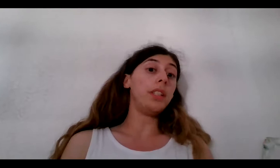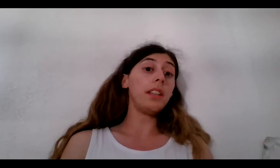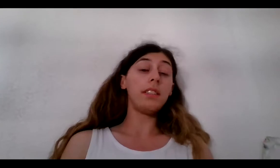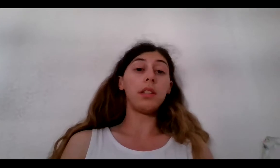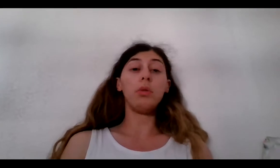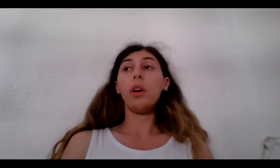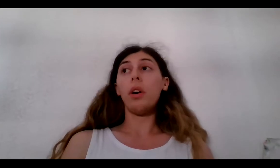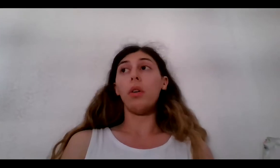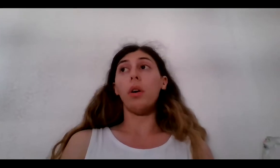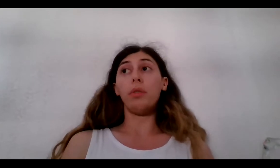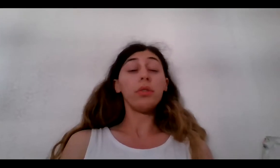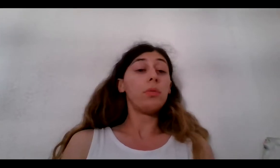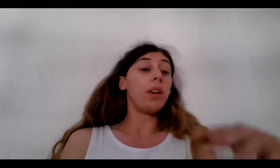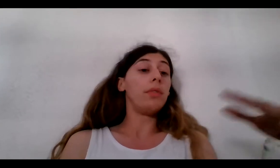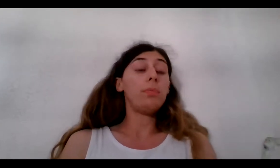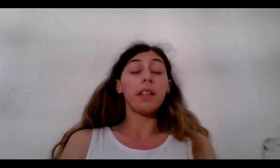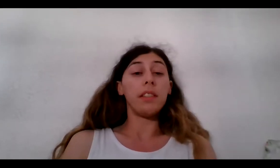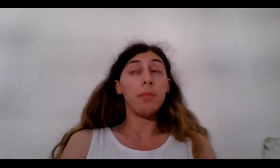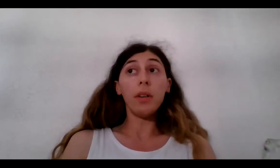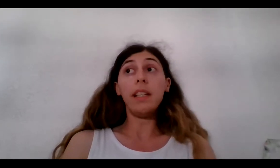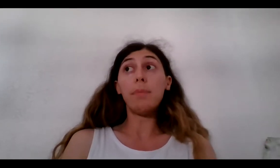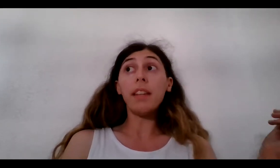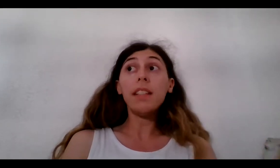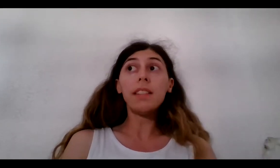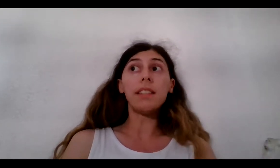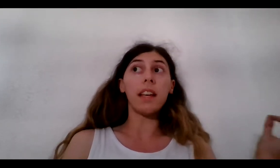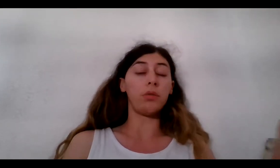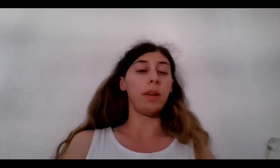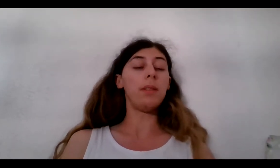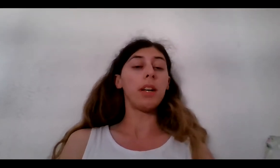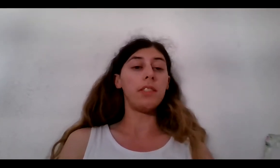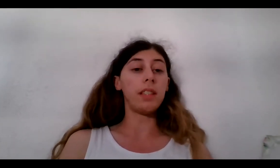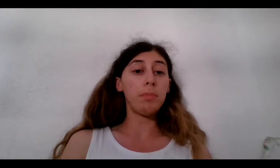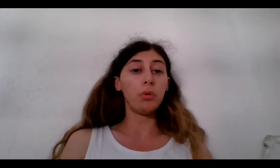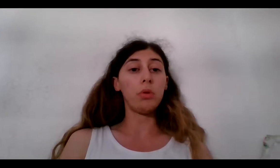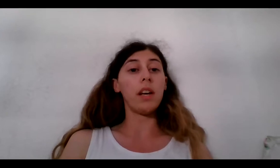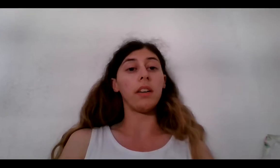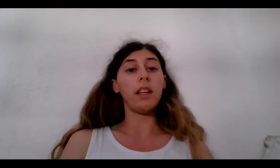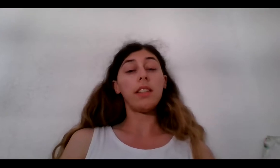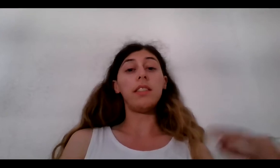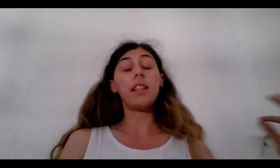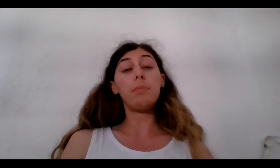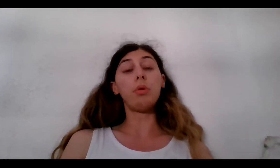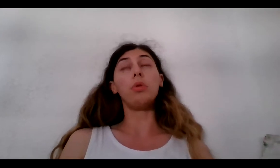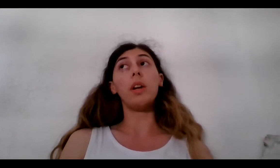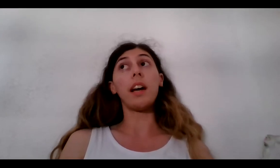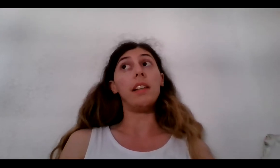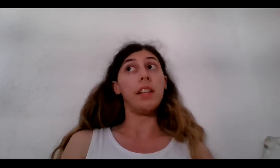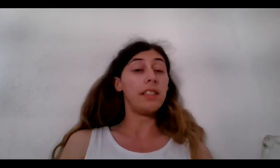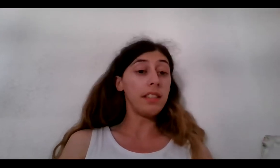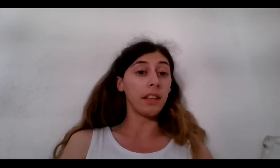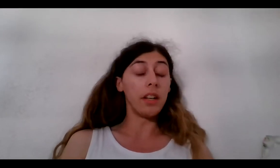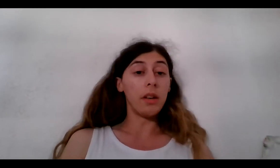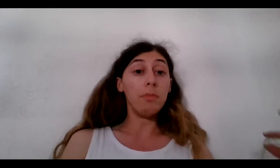de noter, c'est que en France, comme on l'a vu précédemment, il n'est pas nécessaire de passer par ces équipes protocolaires. Ces équipes protocolaires,